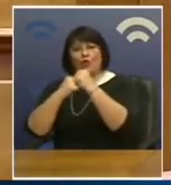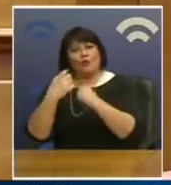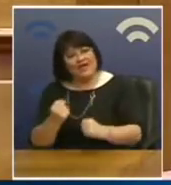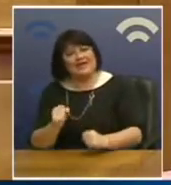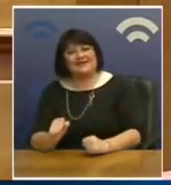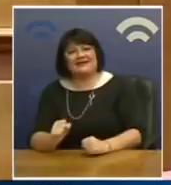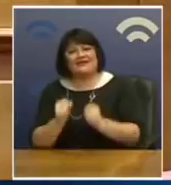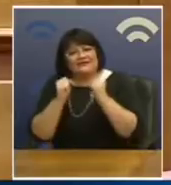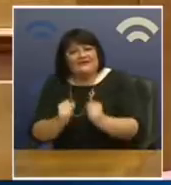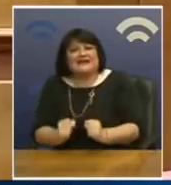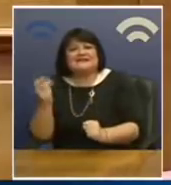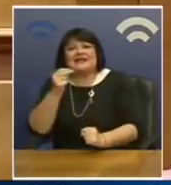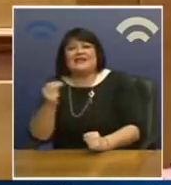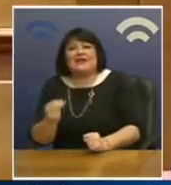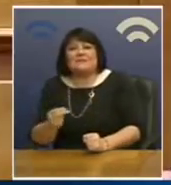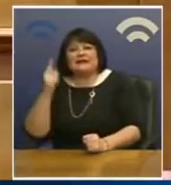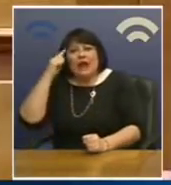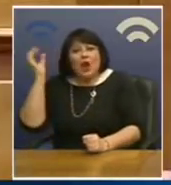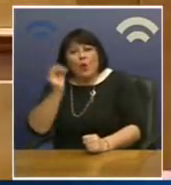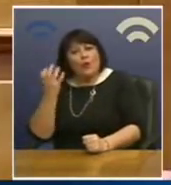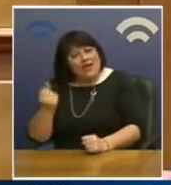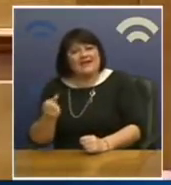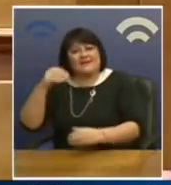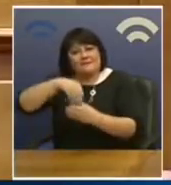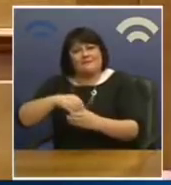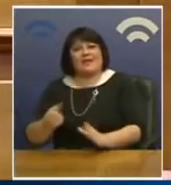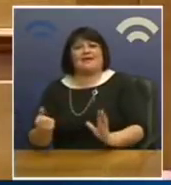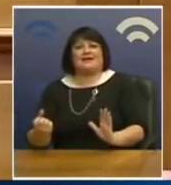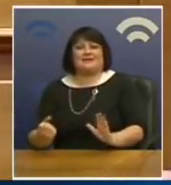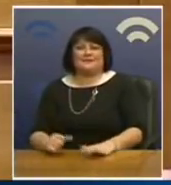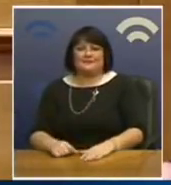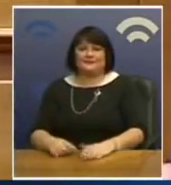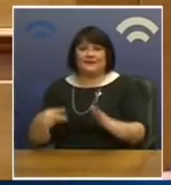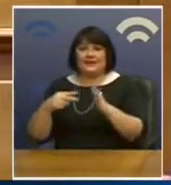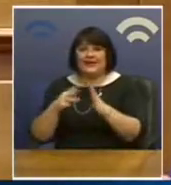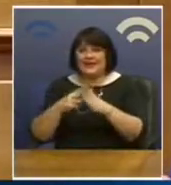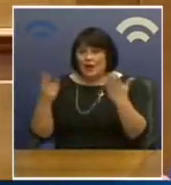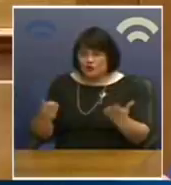μια στοιχειώδη κεντρική λογική. Η πρόταση του 2018